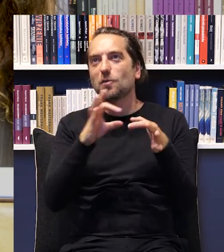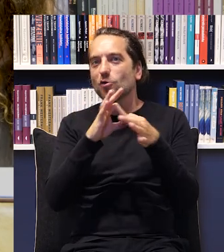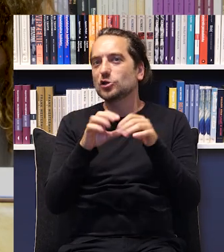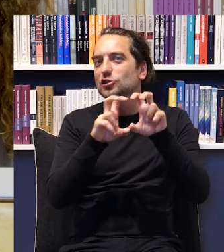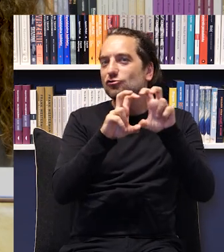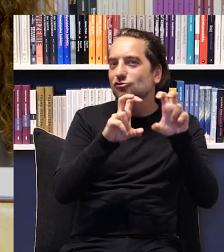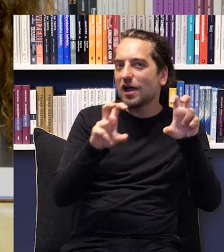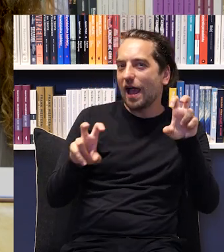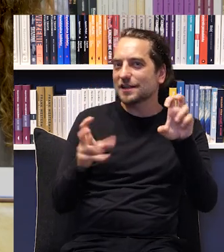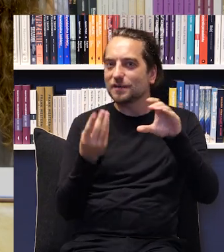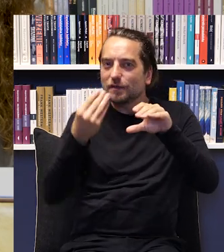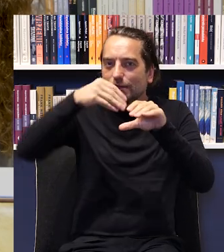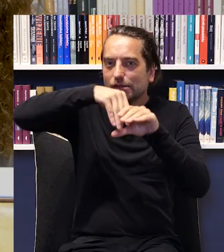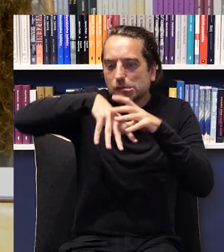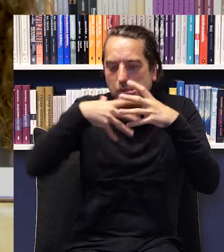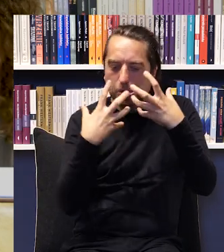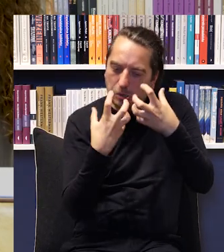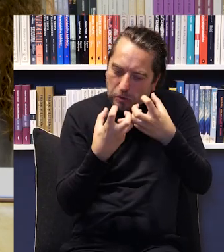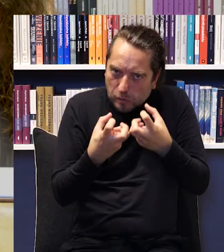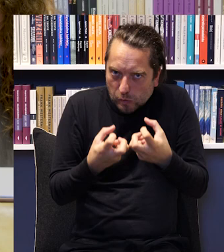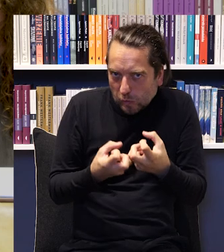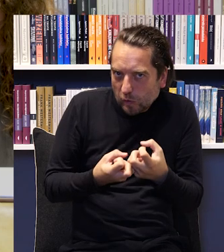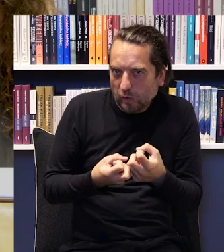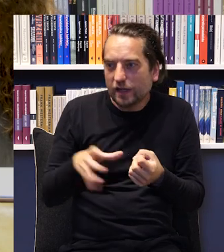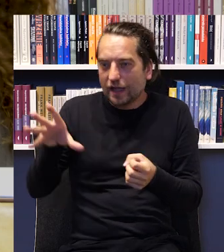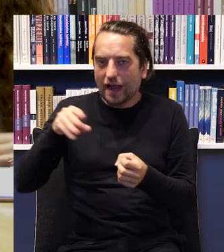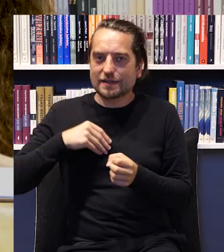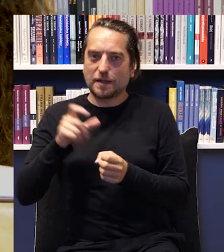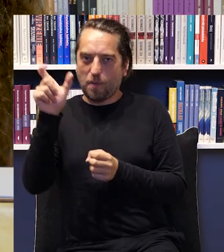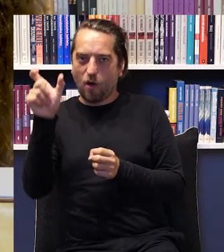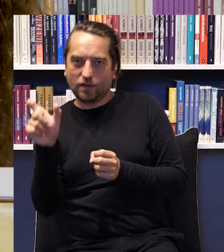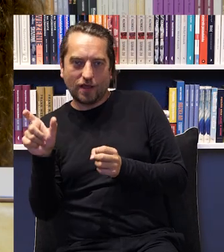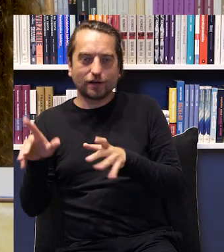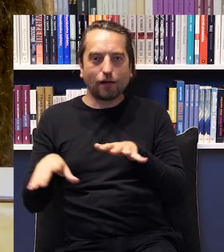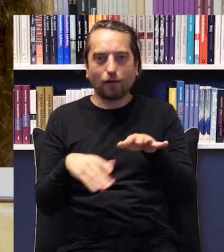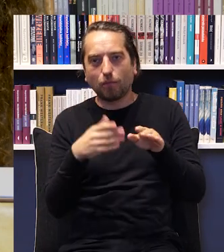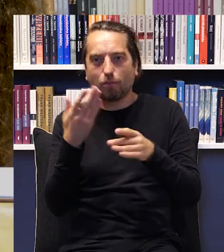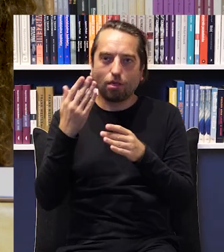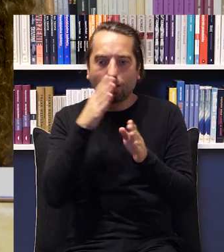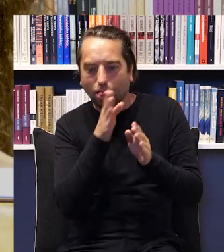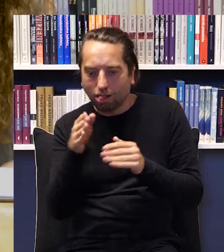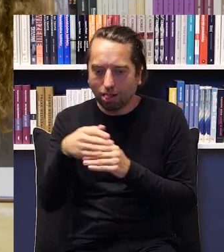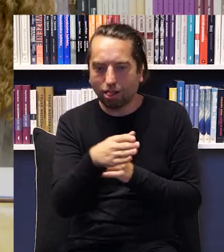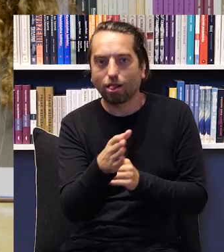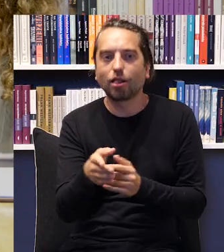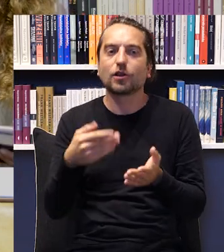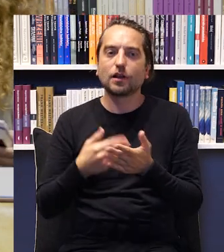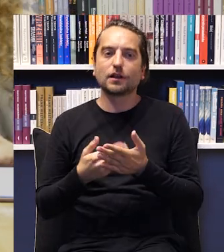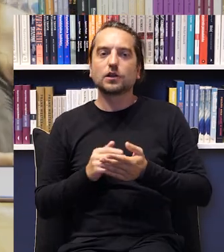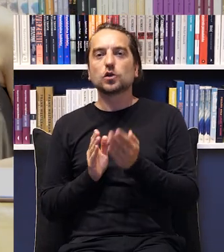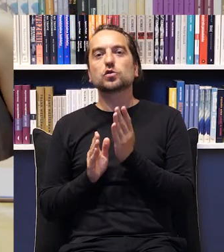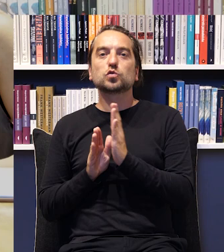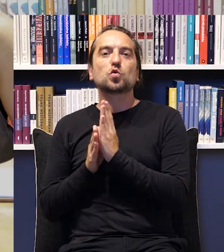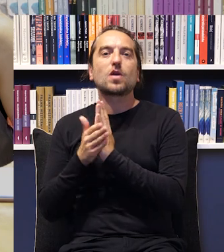nim zanurzamy, trochę w nim błądzimy z tą bohaterką. Okej, to stąd ten surrealizm, bo ja właśnie chciałam, znaczy nie wiem, zastanawiałam się, czy się do